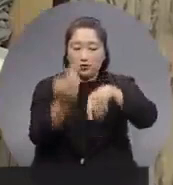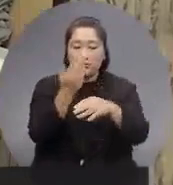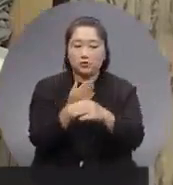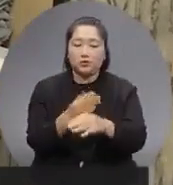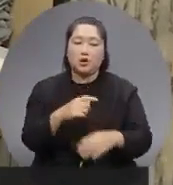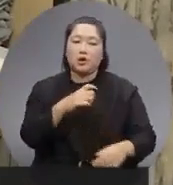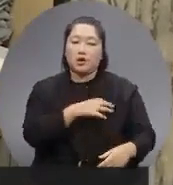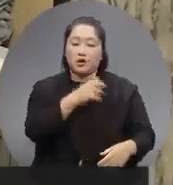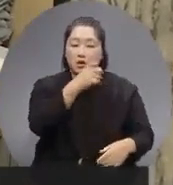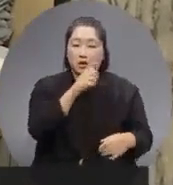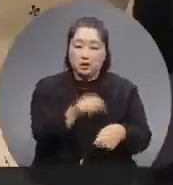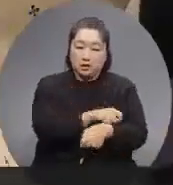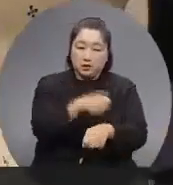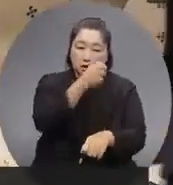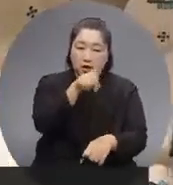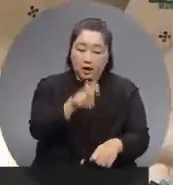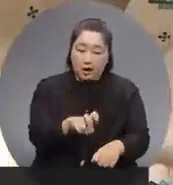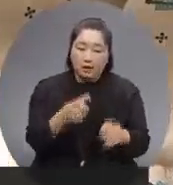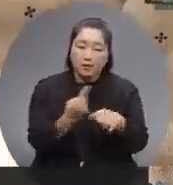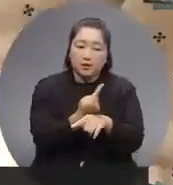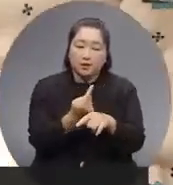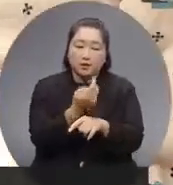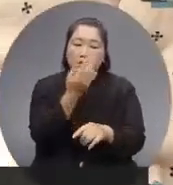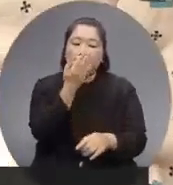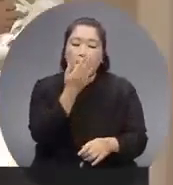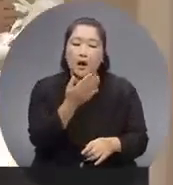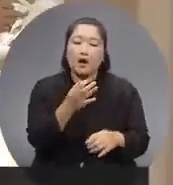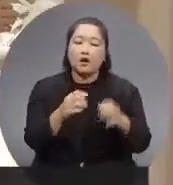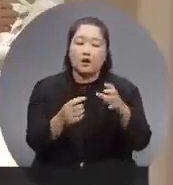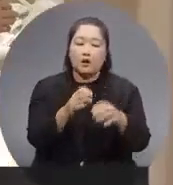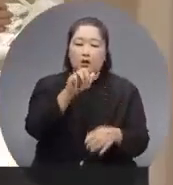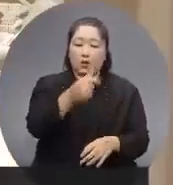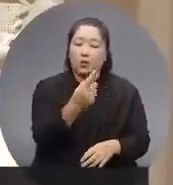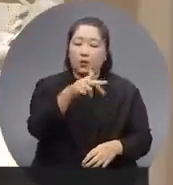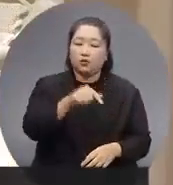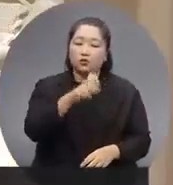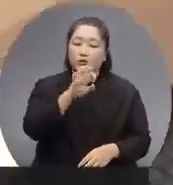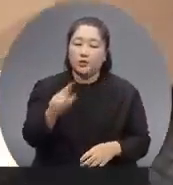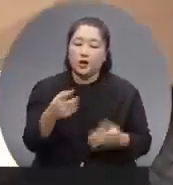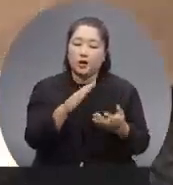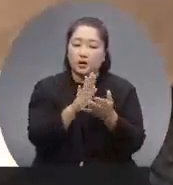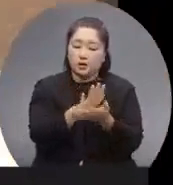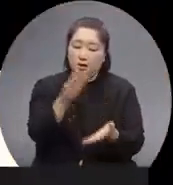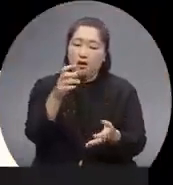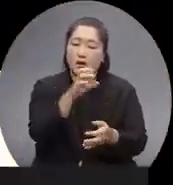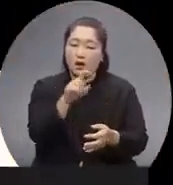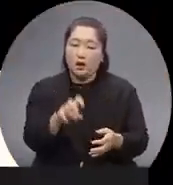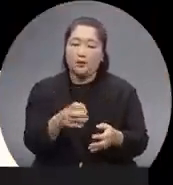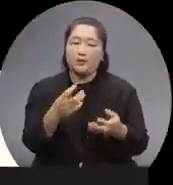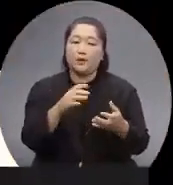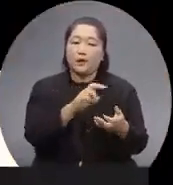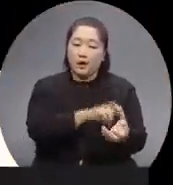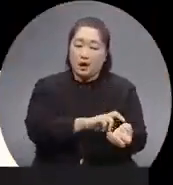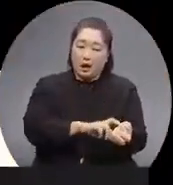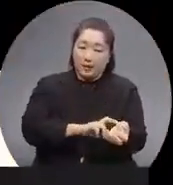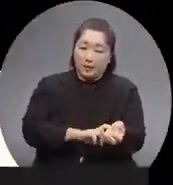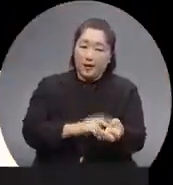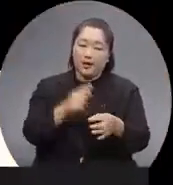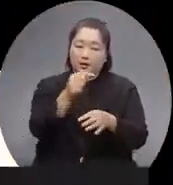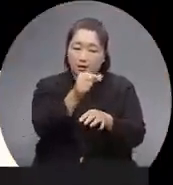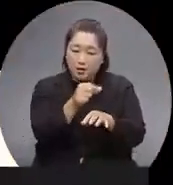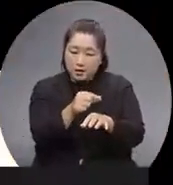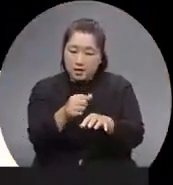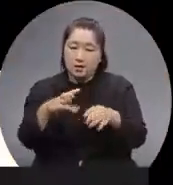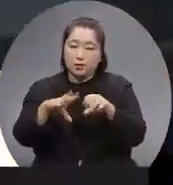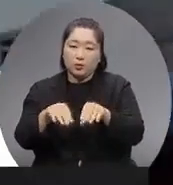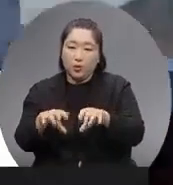유방 등 특정 암 부위 진료가 가능한 최신식 고주파 암 온열 치료기를 비롯해 한방뜸과 침치료,